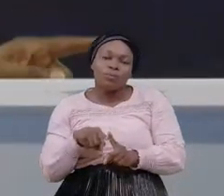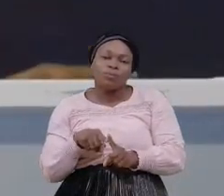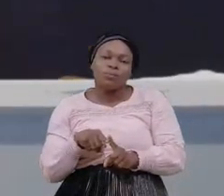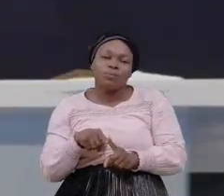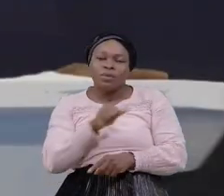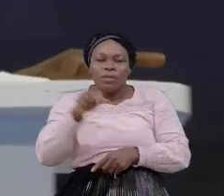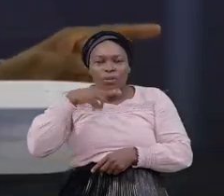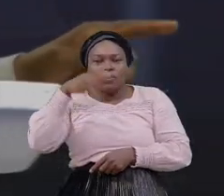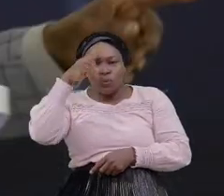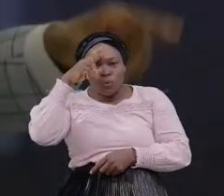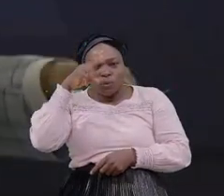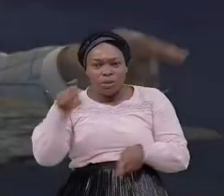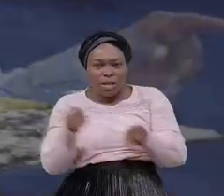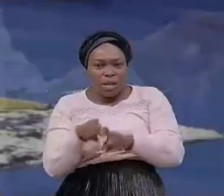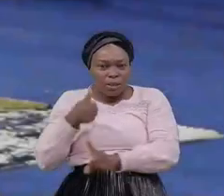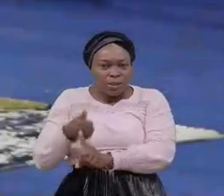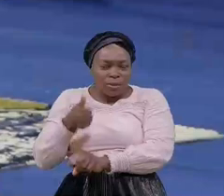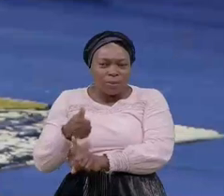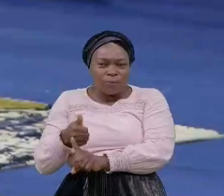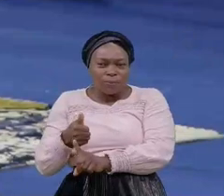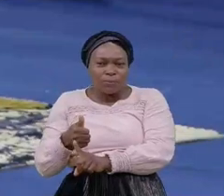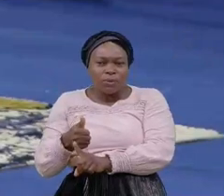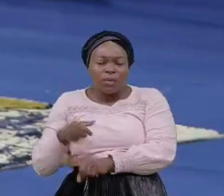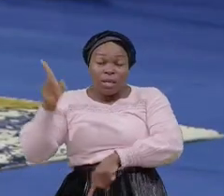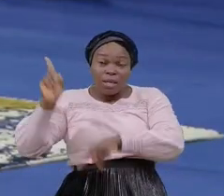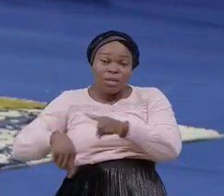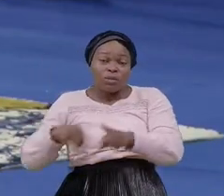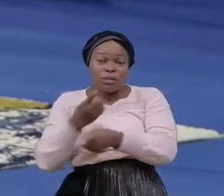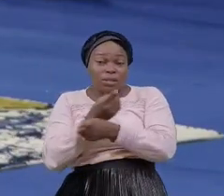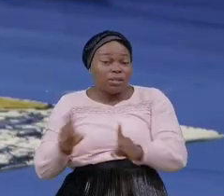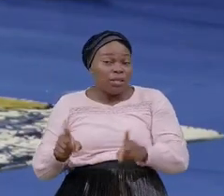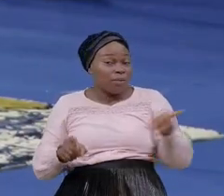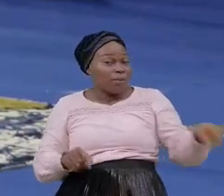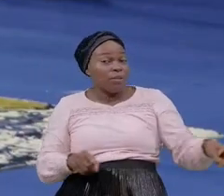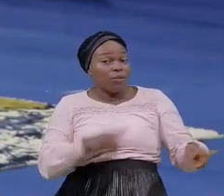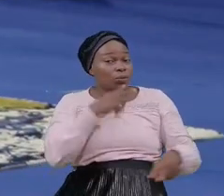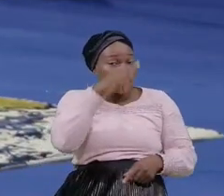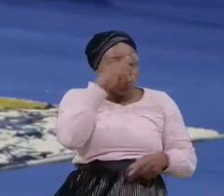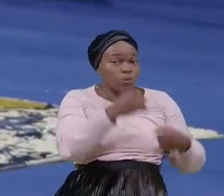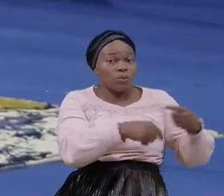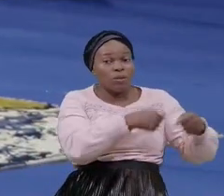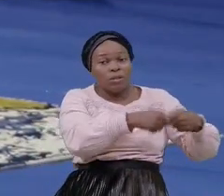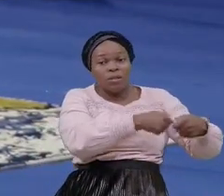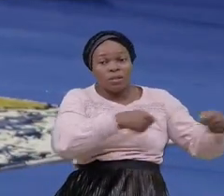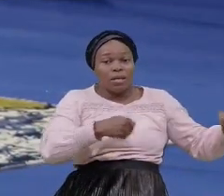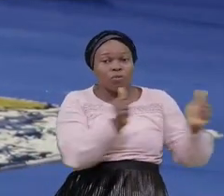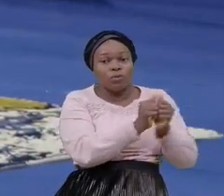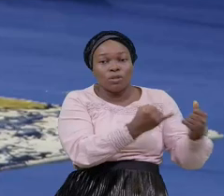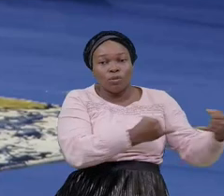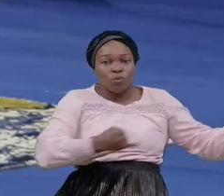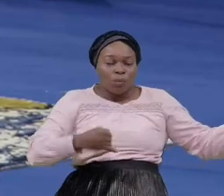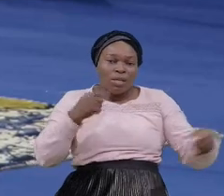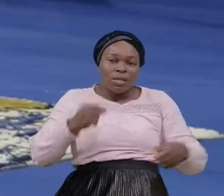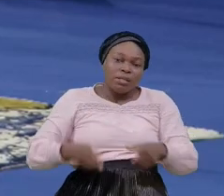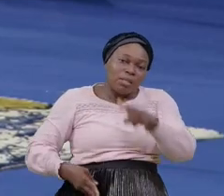Lorsque une chèvre comme elle-même ne peut pas l'affranchir, mais